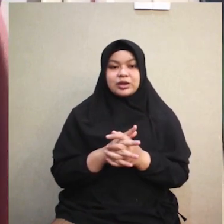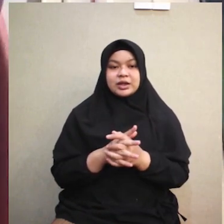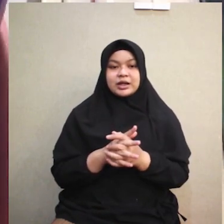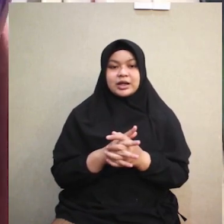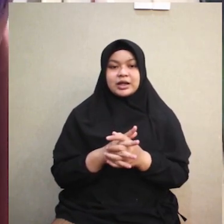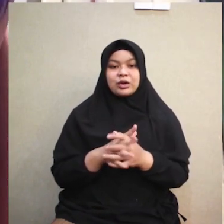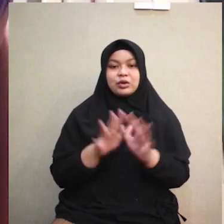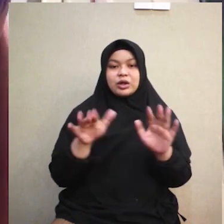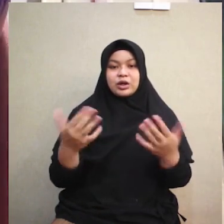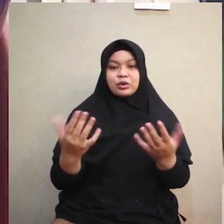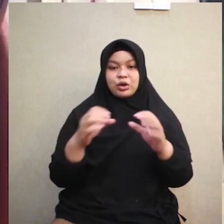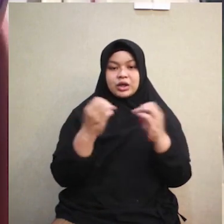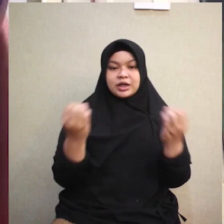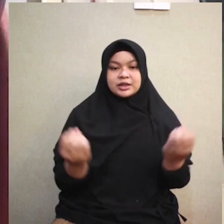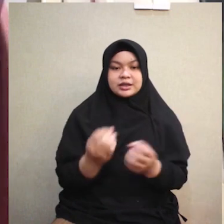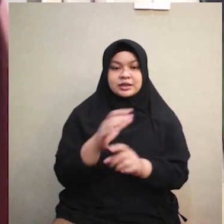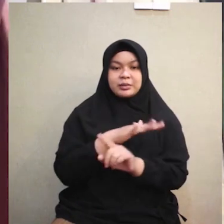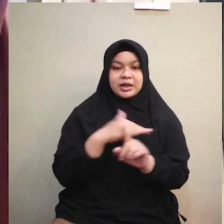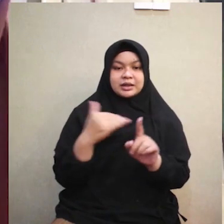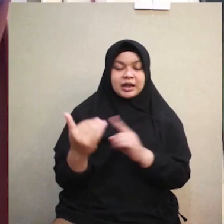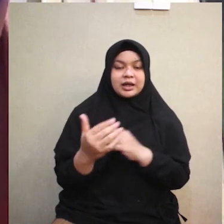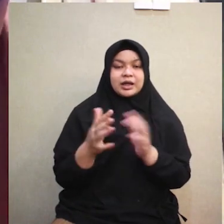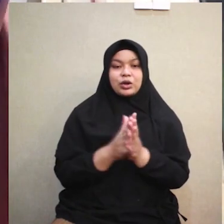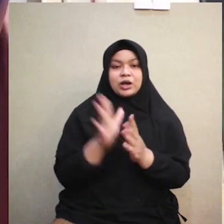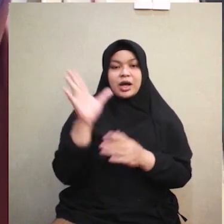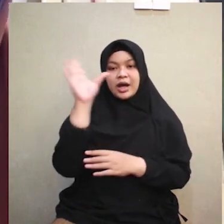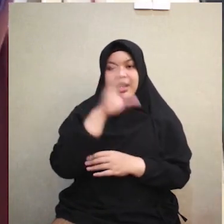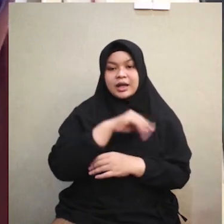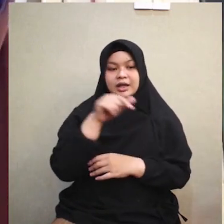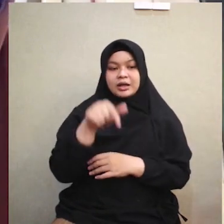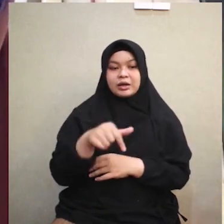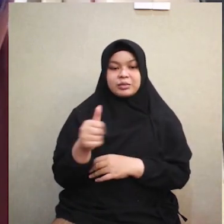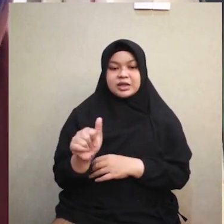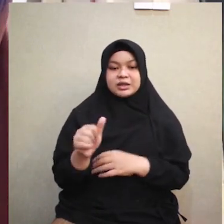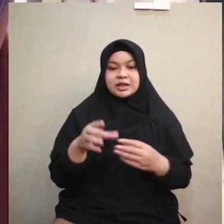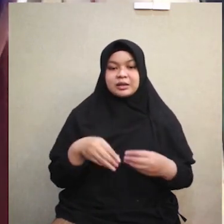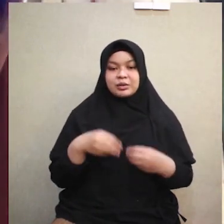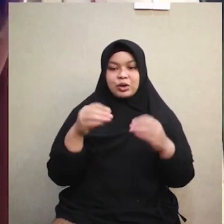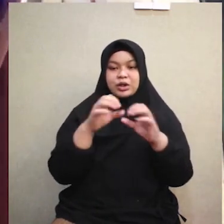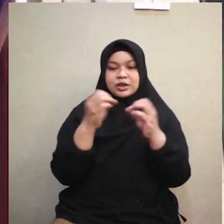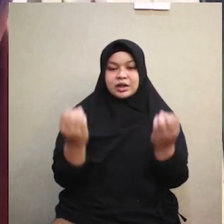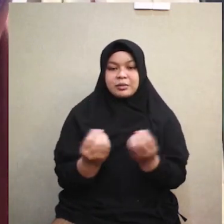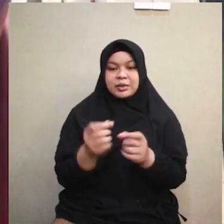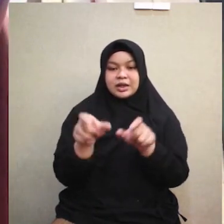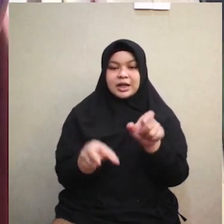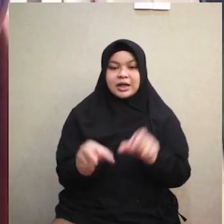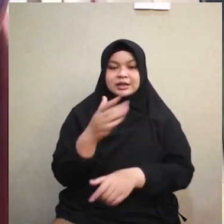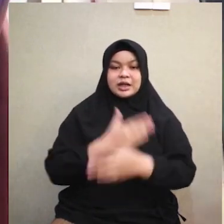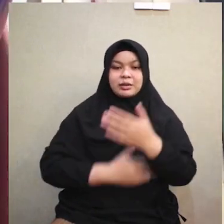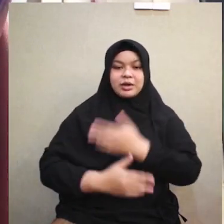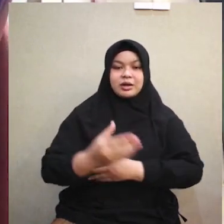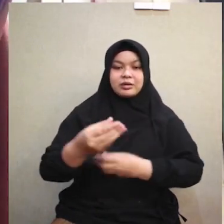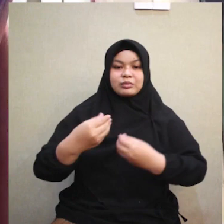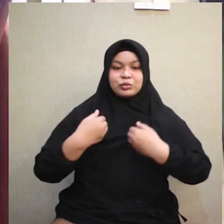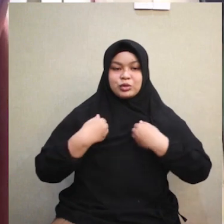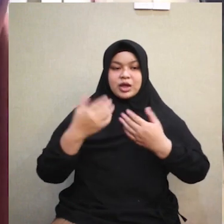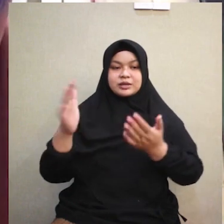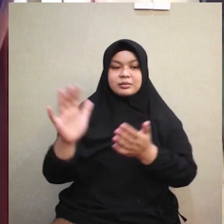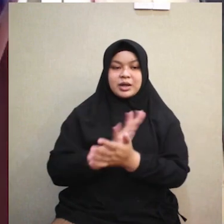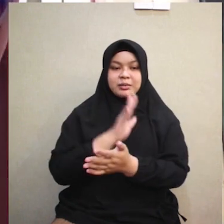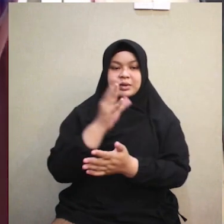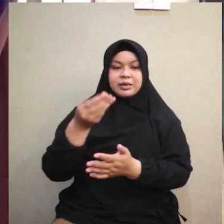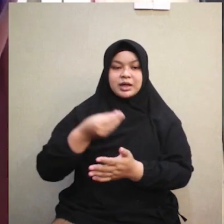organisasi masyarakat termasuk dalam hal ini organisasi penyandangsabilitas punya kesempatan untuk memberikan laporannya